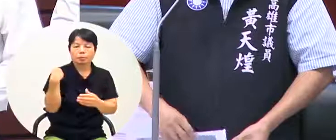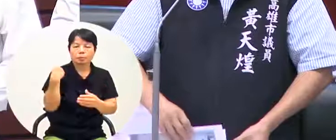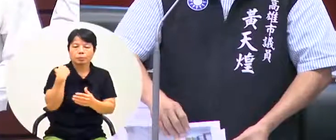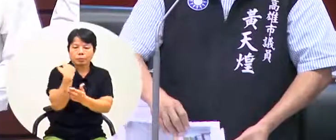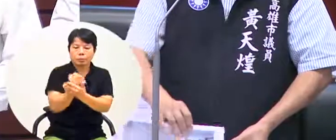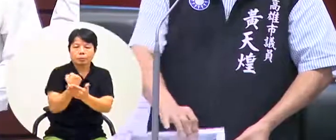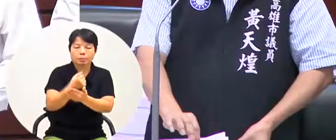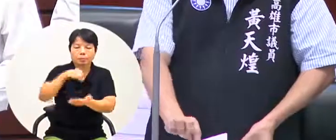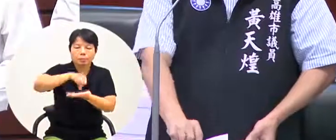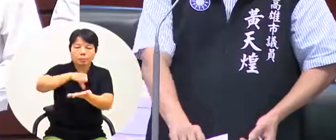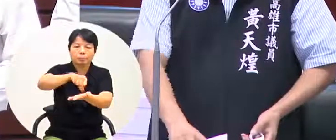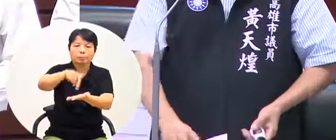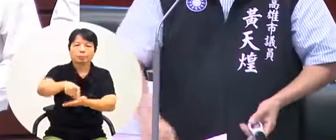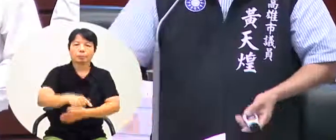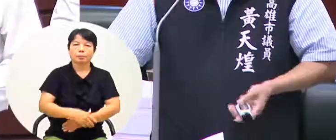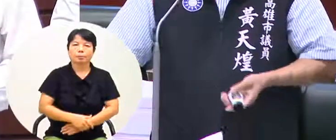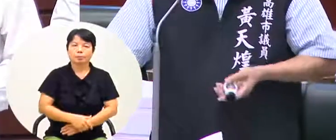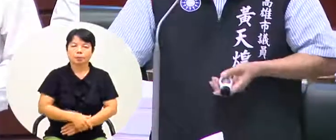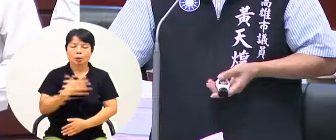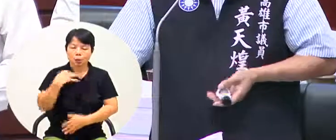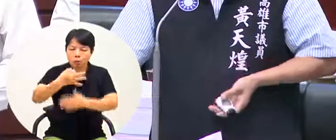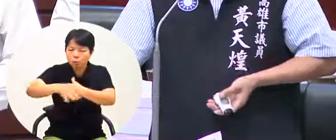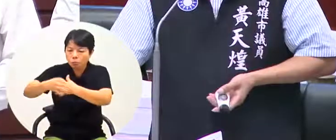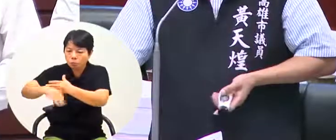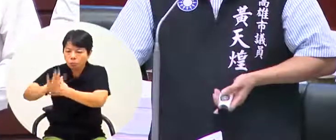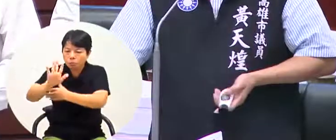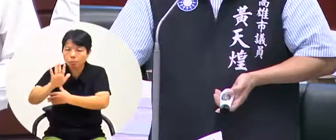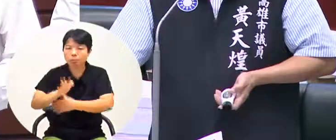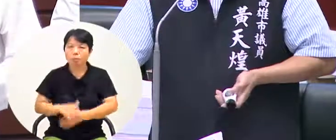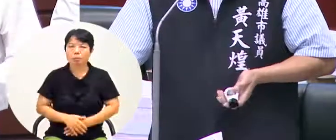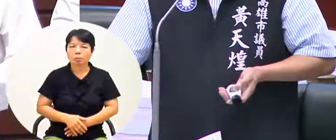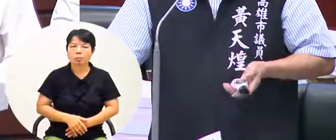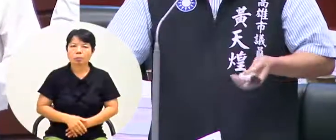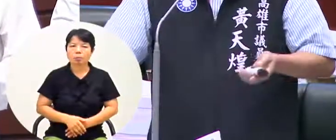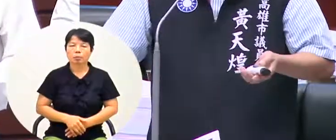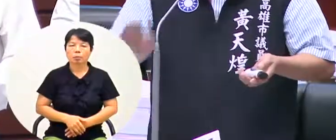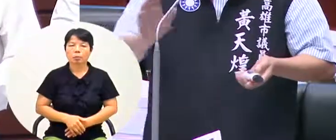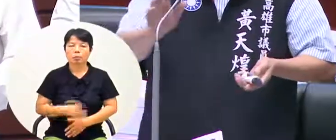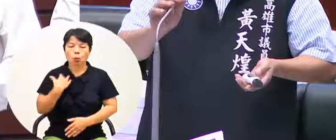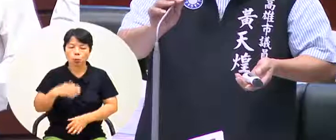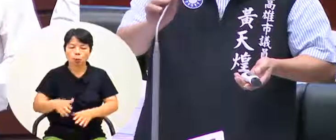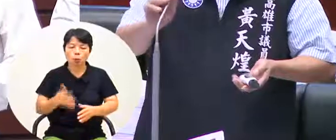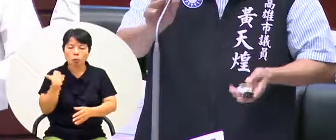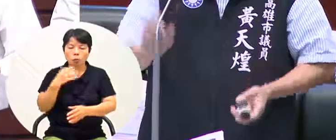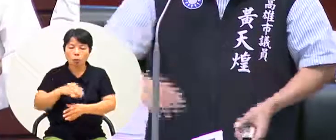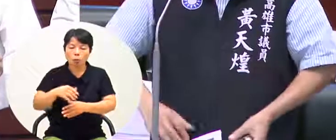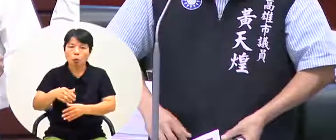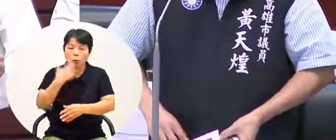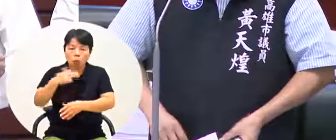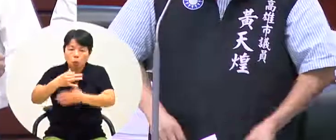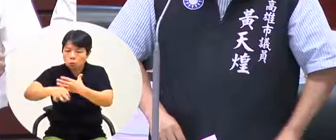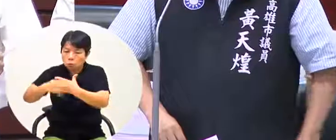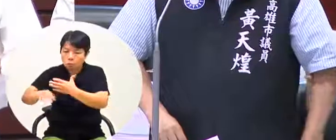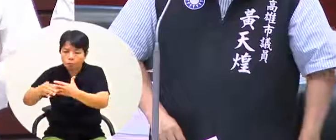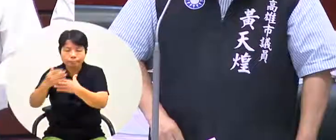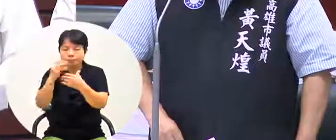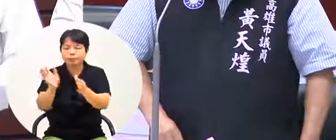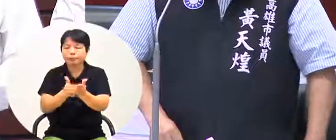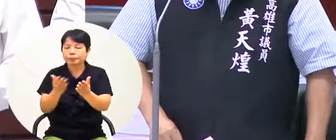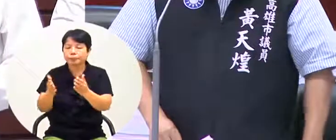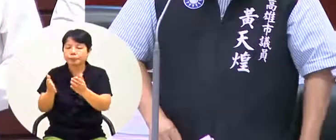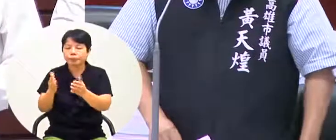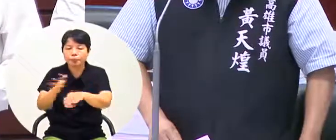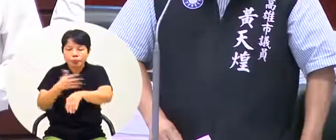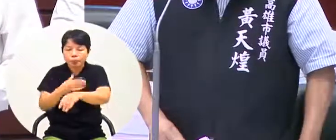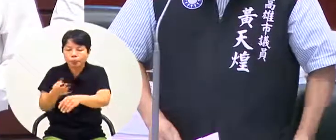有欠长诶部分，阮并无设计即个乌棒树吼。以上第二点甲议员报告吼，啊，第三